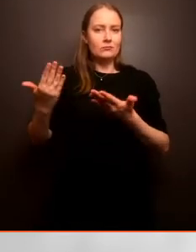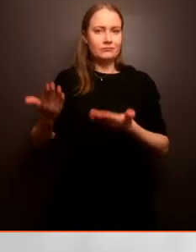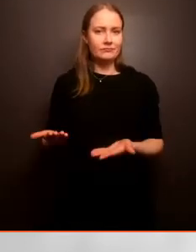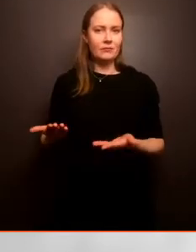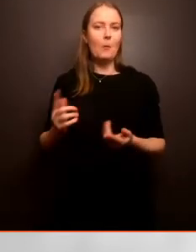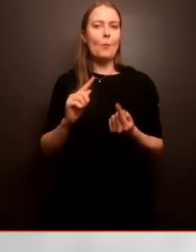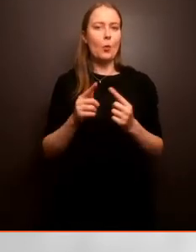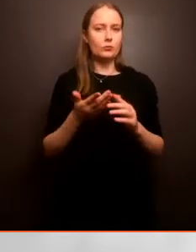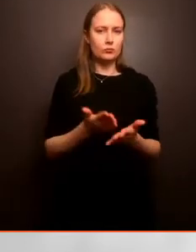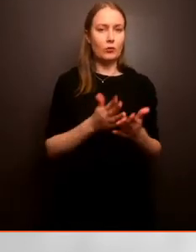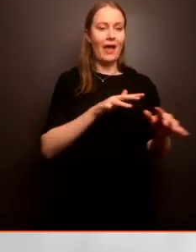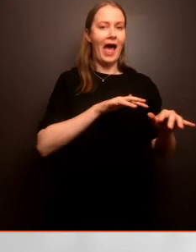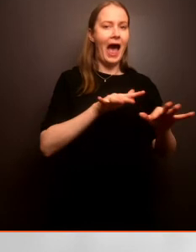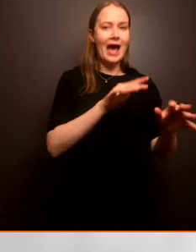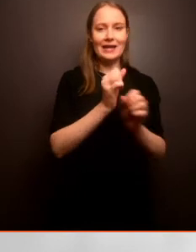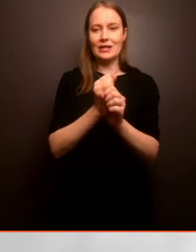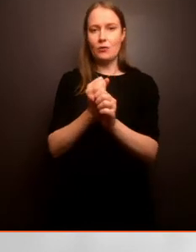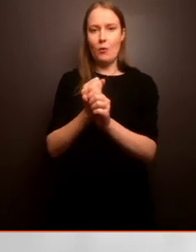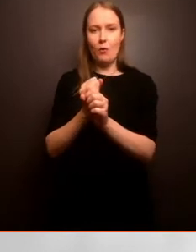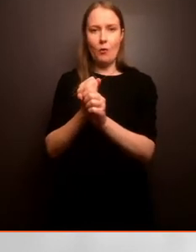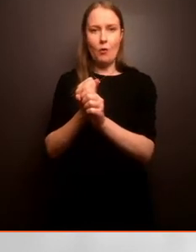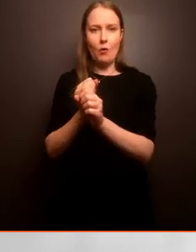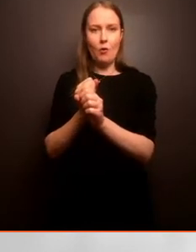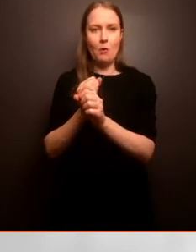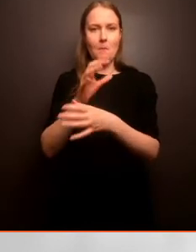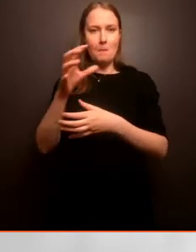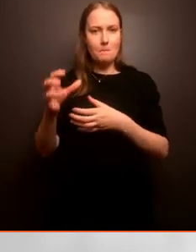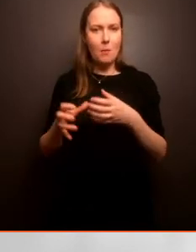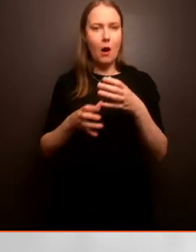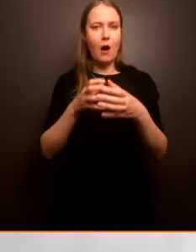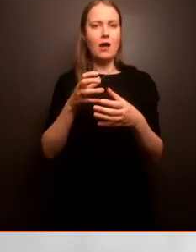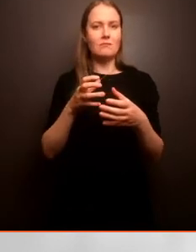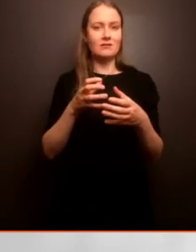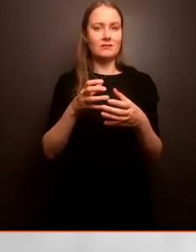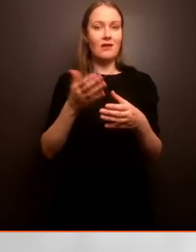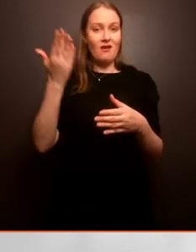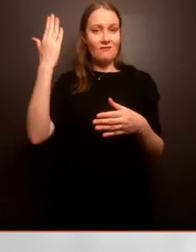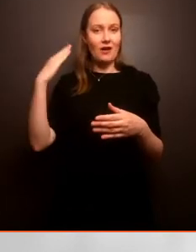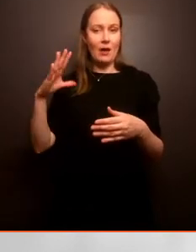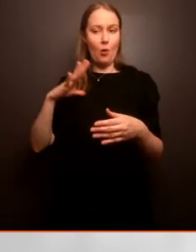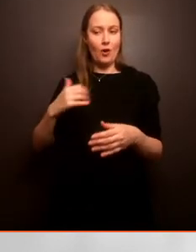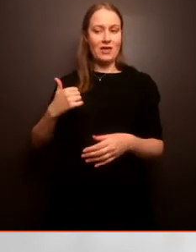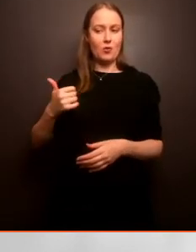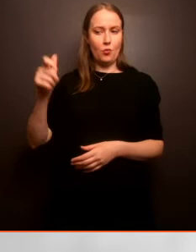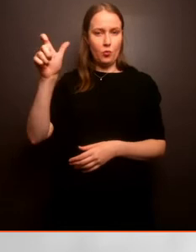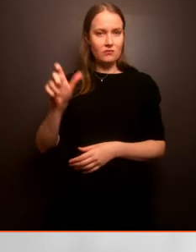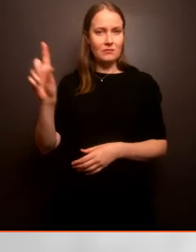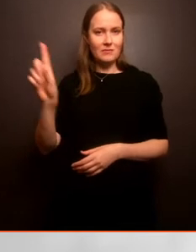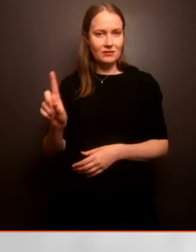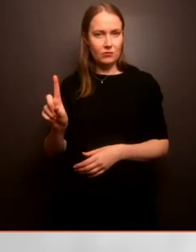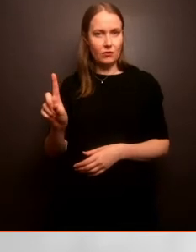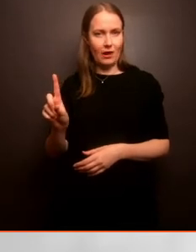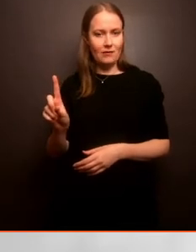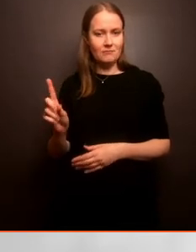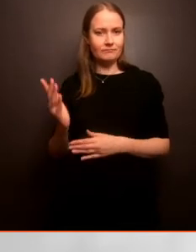on, et kas need juhid, kes tõid meid siia, on ka need samad juhid, kes viivad meie organisatsioonid siit edasi.